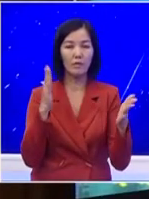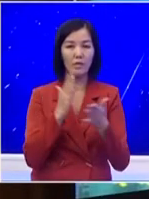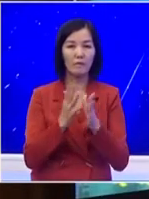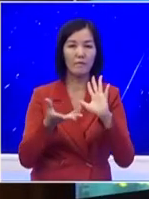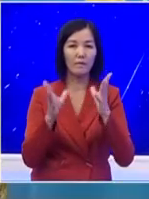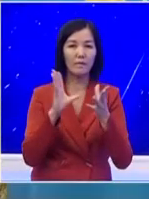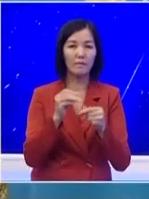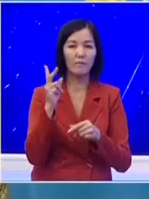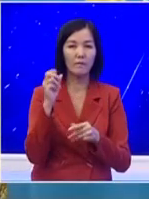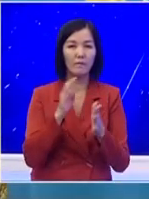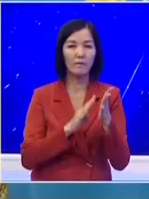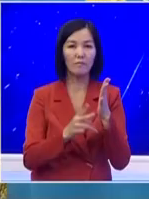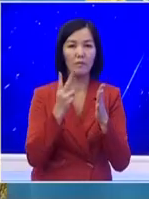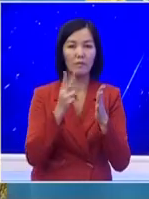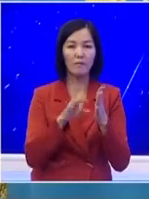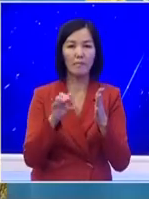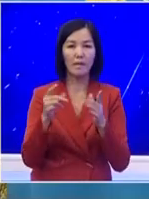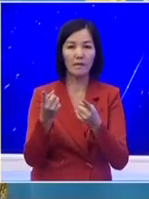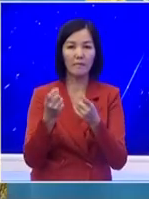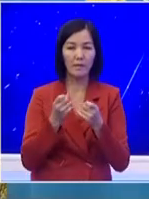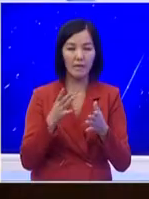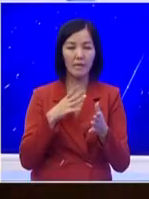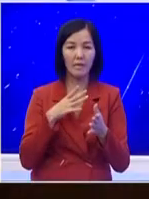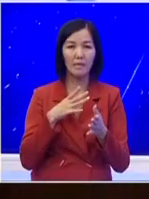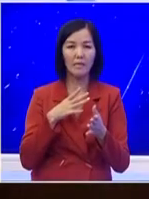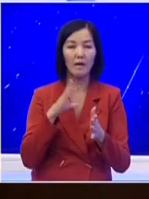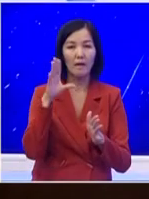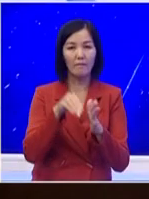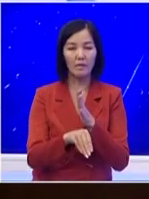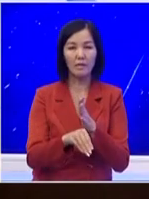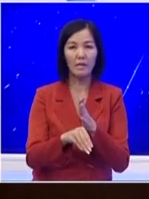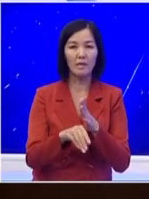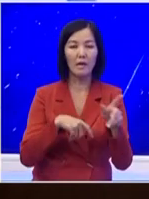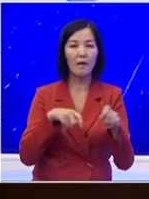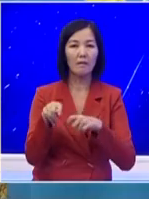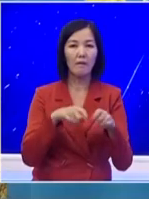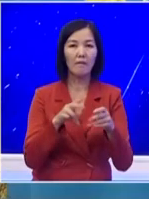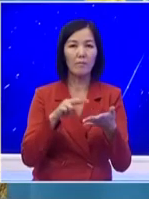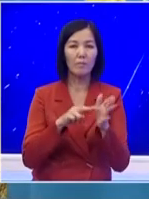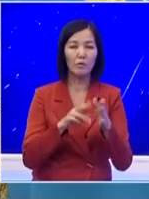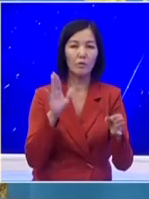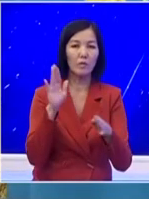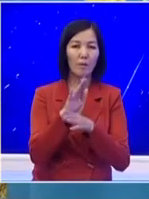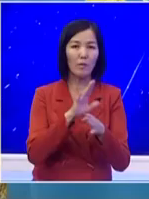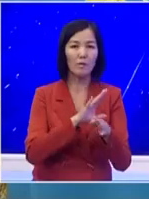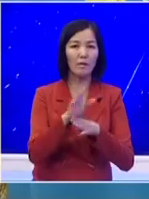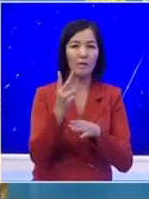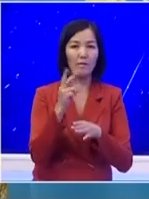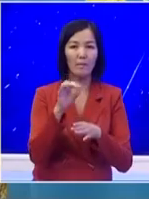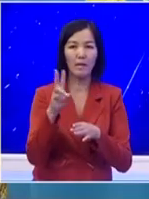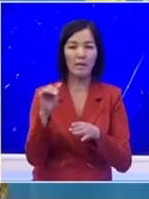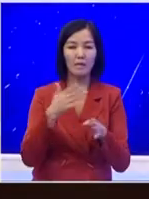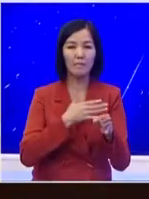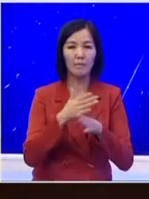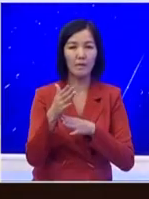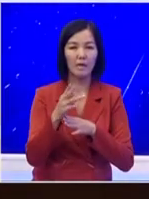привлечено 292 миллиарда тенге инвестиций. Для сдерживания цен на социальные товары из местного бюджета дополнительно выделено 2 миллиарда тенге. В